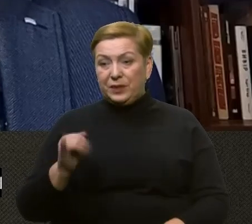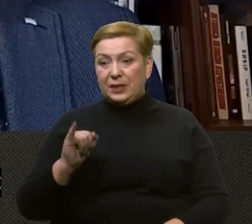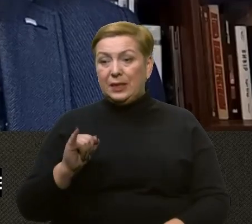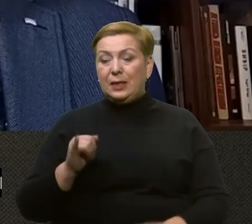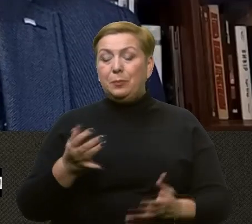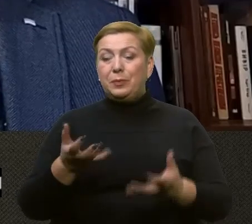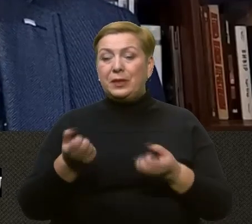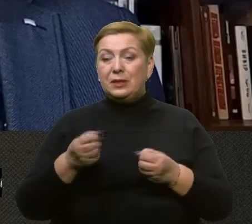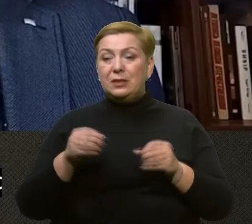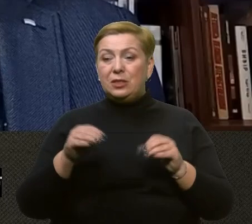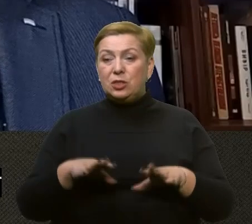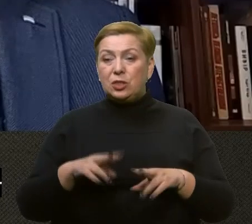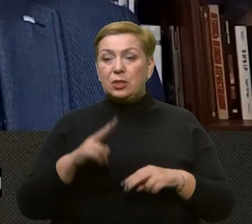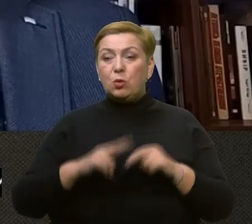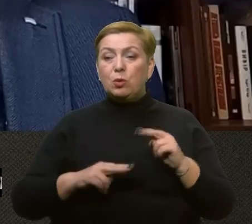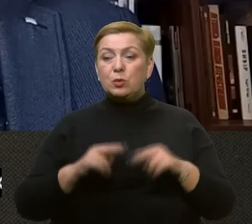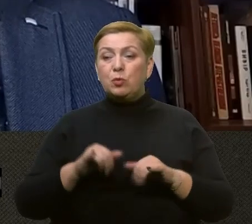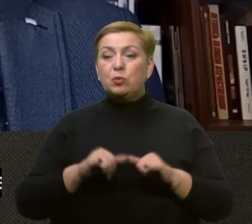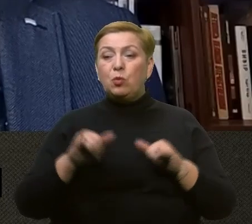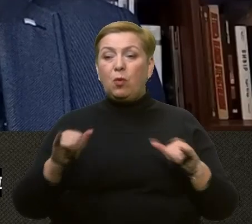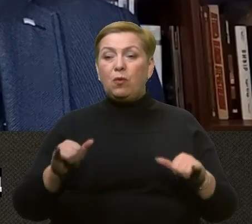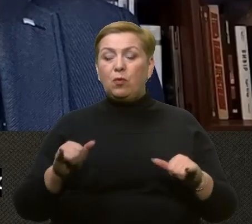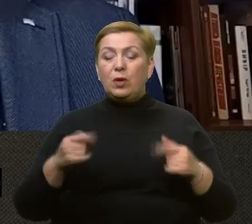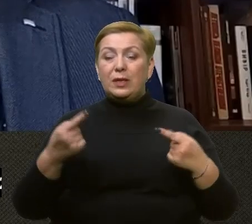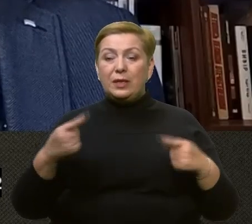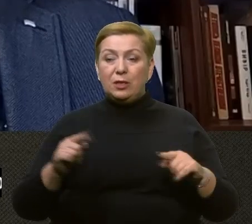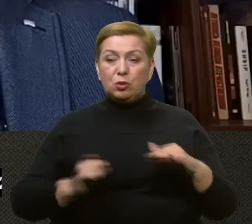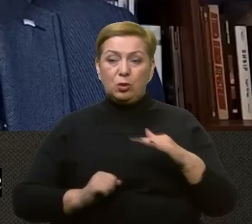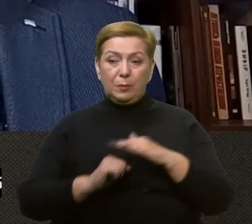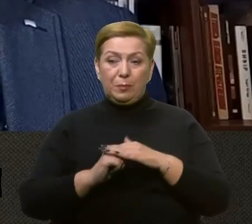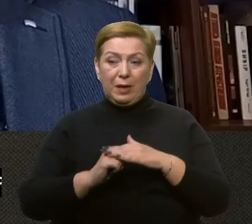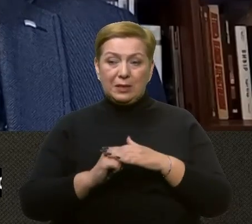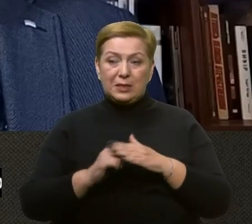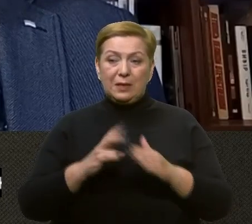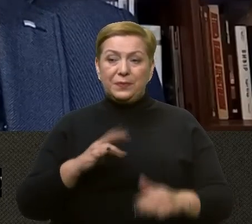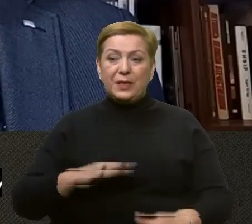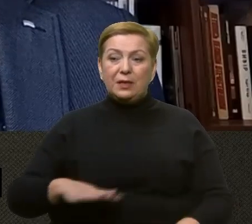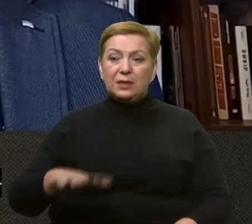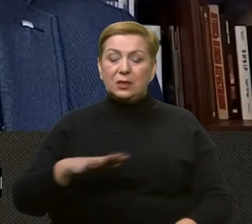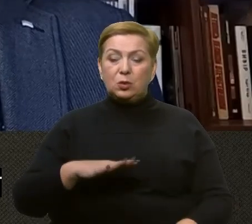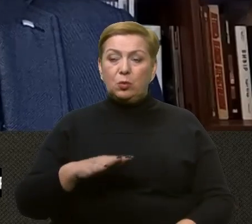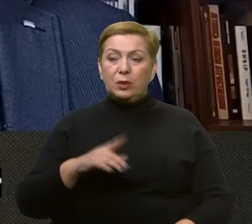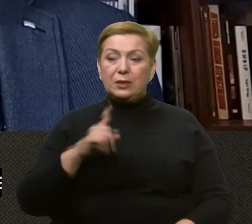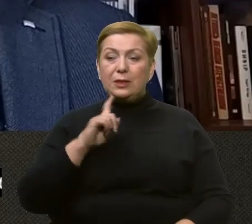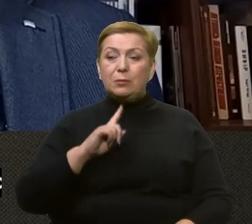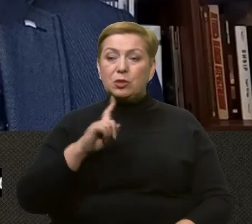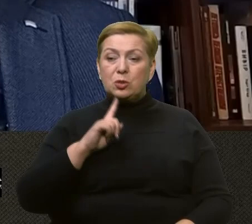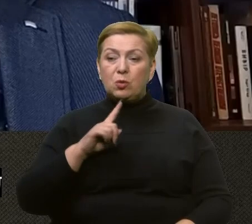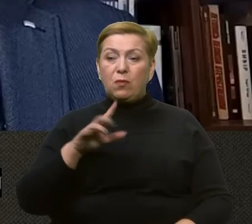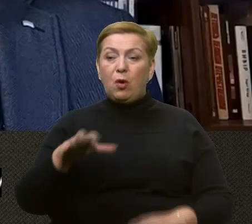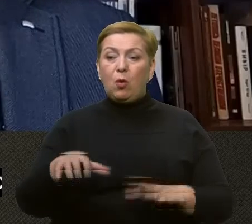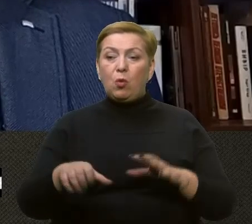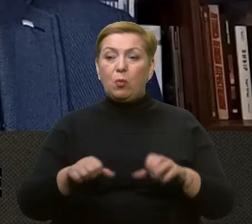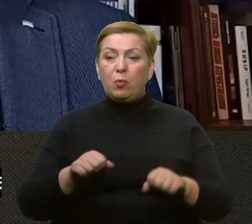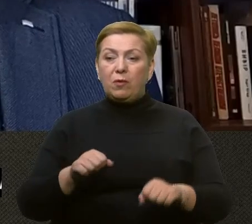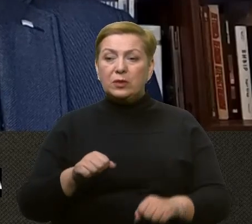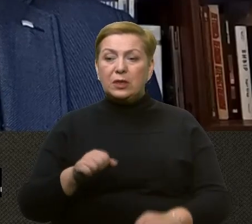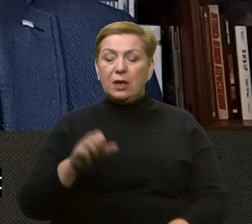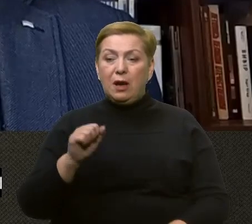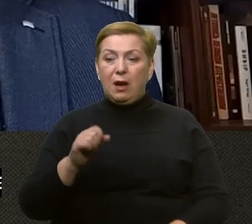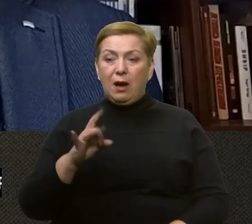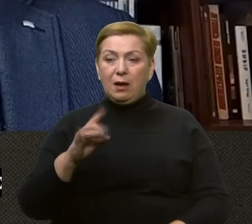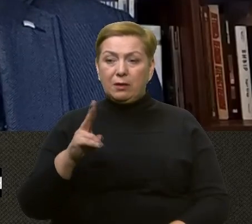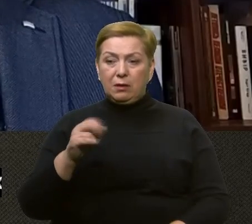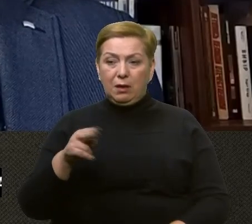розбудову іншої бази вже на території тимчасово окупованої Абхазії. Пане Валерію, а